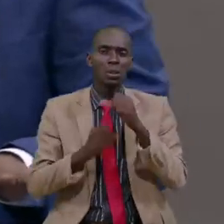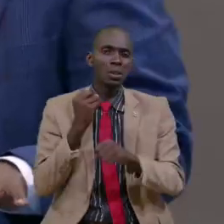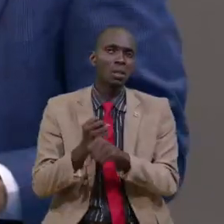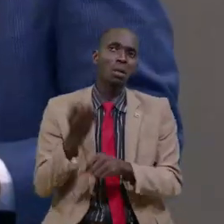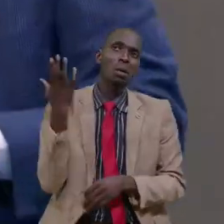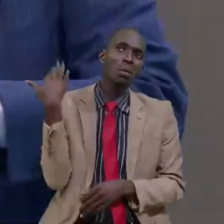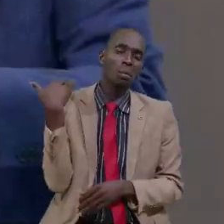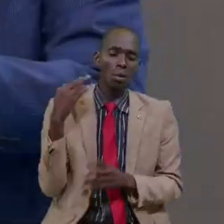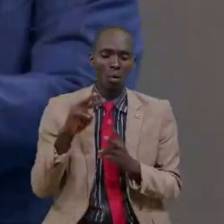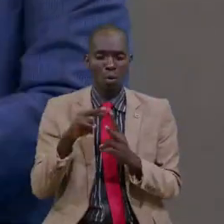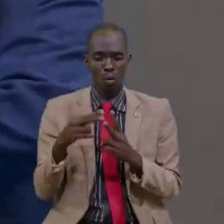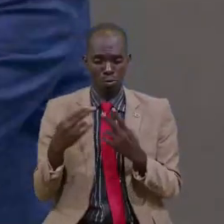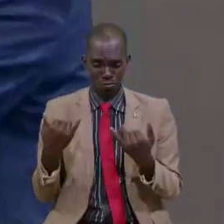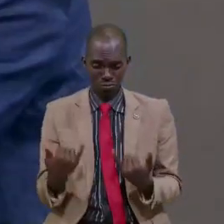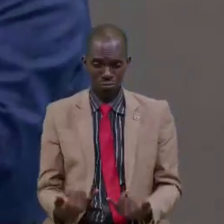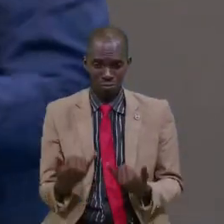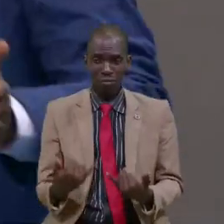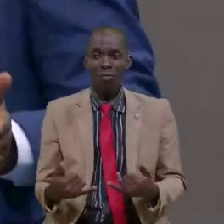années passées ou au présent,